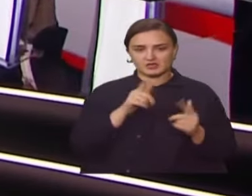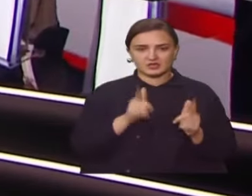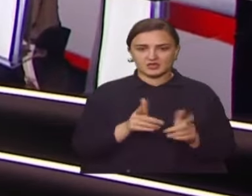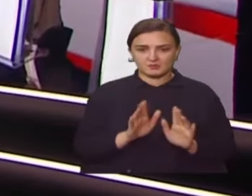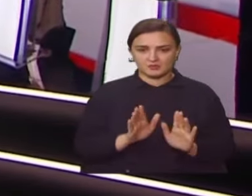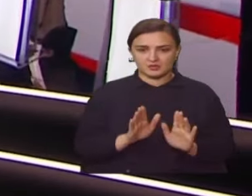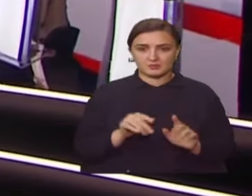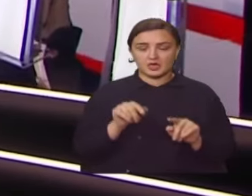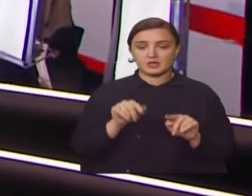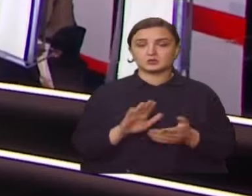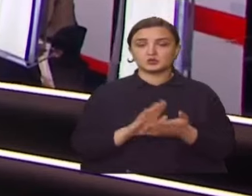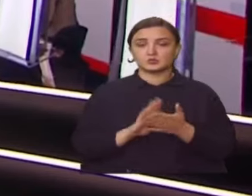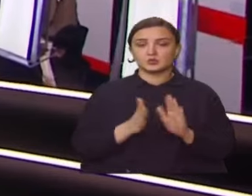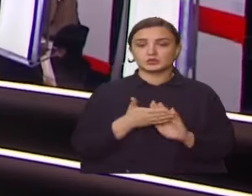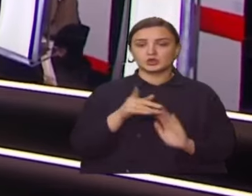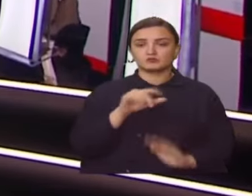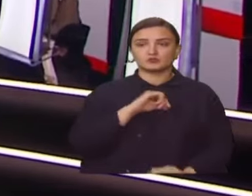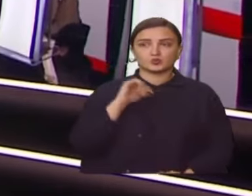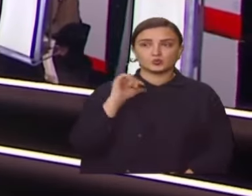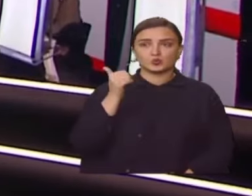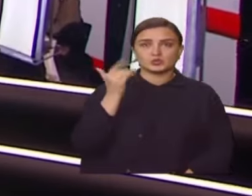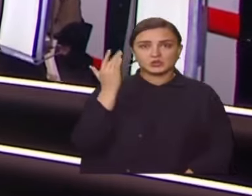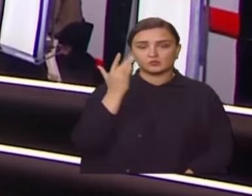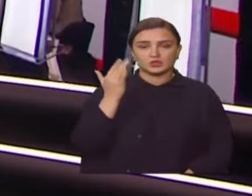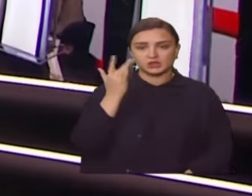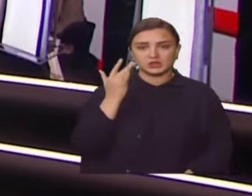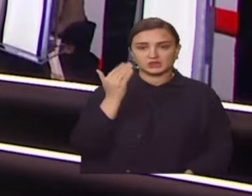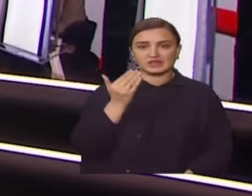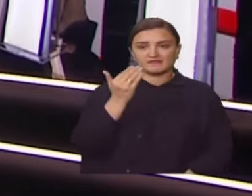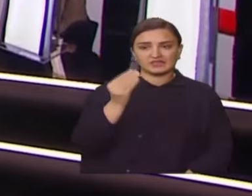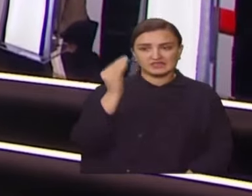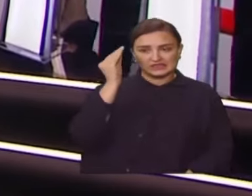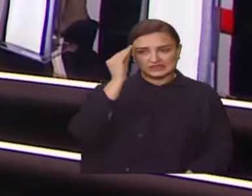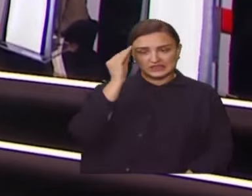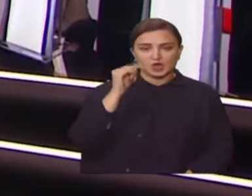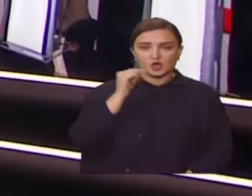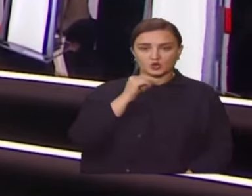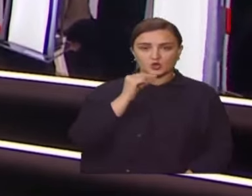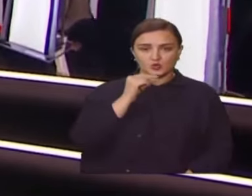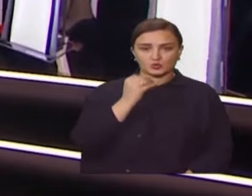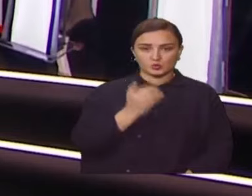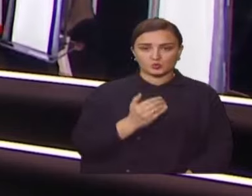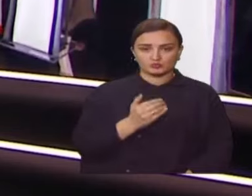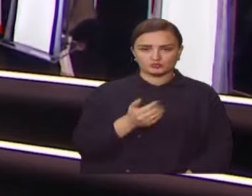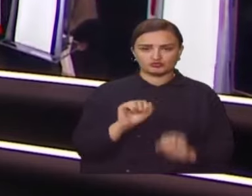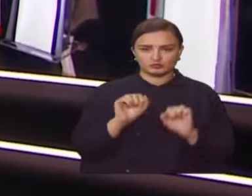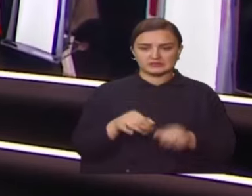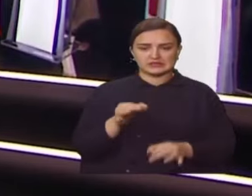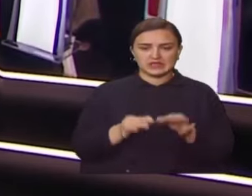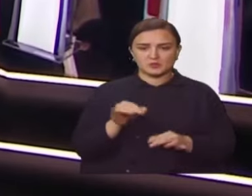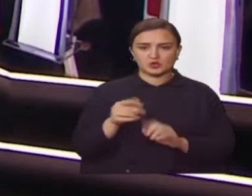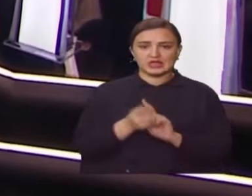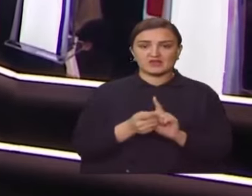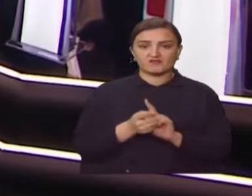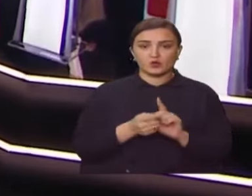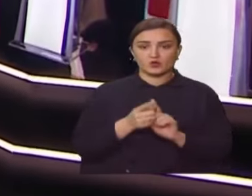ამ მოცემულობაში როგორ წარმოგიდგენიათ თქვენი იდეების ეკონომიკური სამ შემთხვევაში, იმიტომ რომ შესაძლოა სასამართლო რეფორმაზე